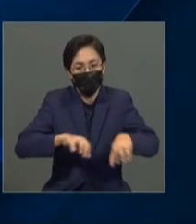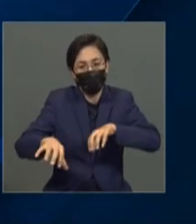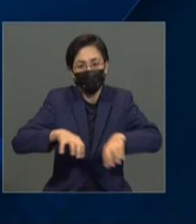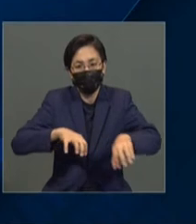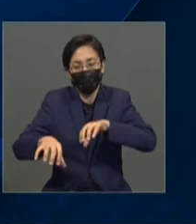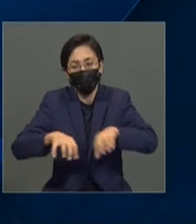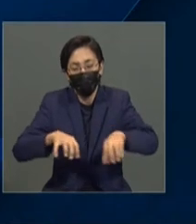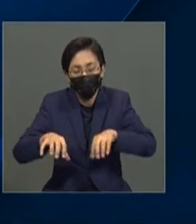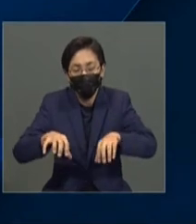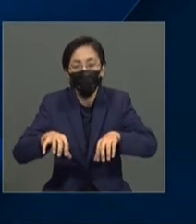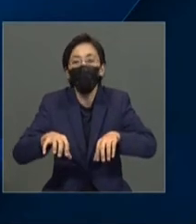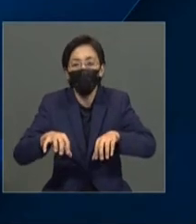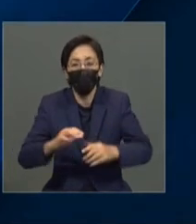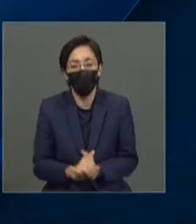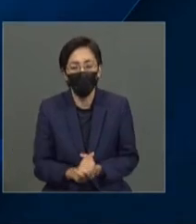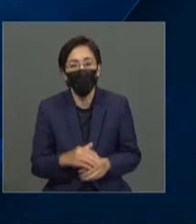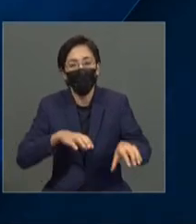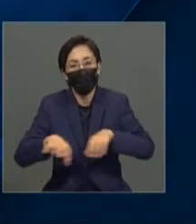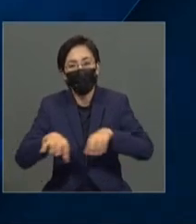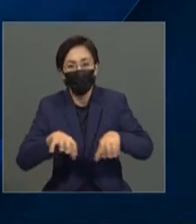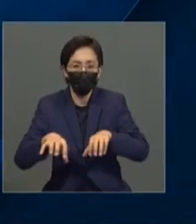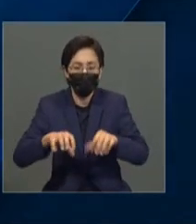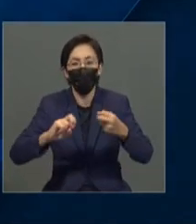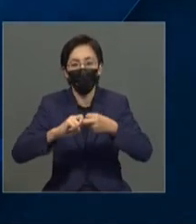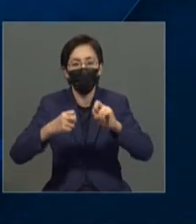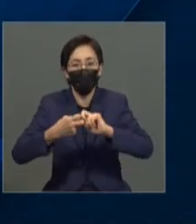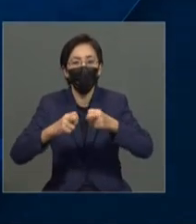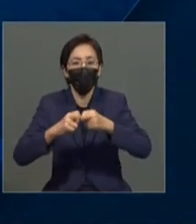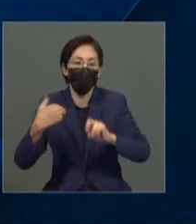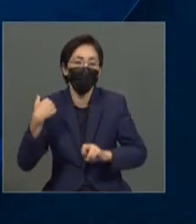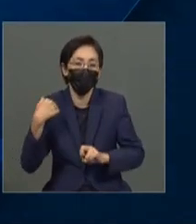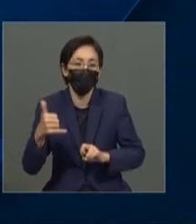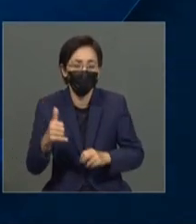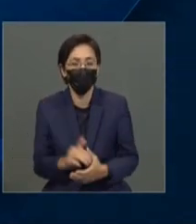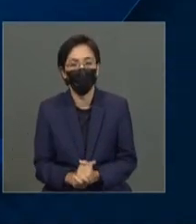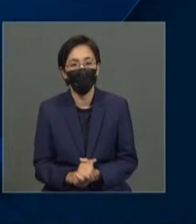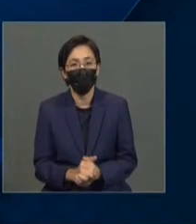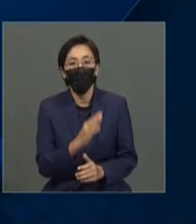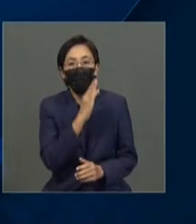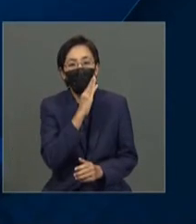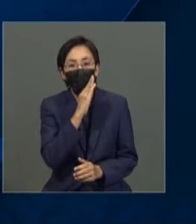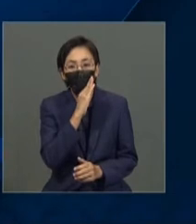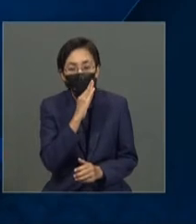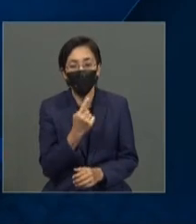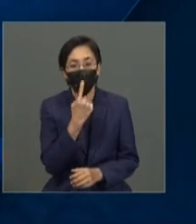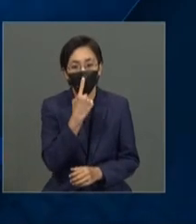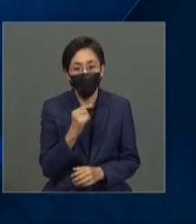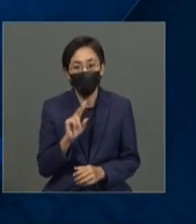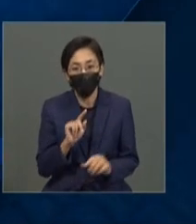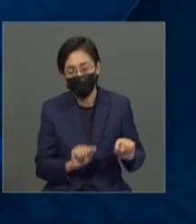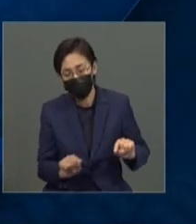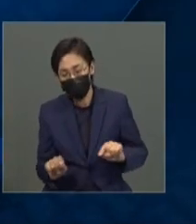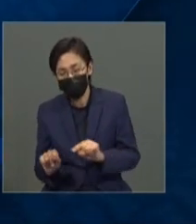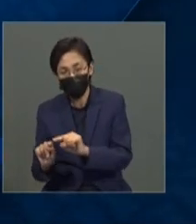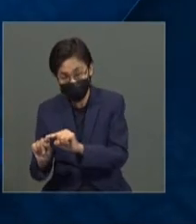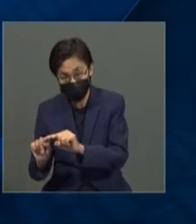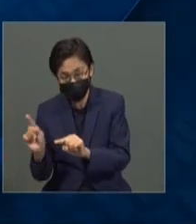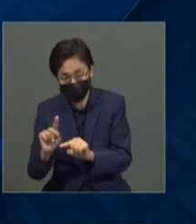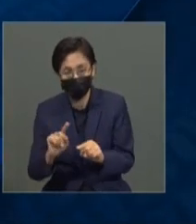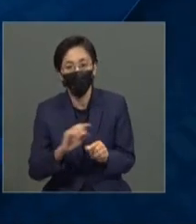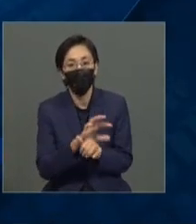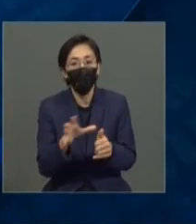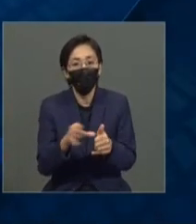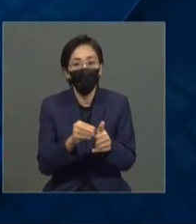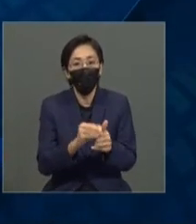รองรับได้นะคะอาจจะค่อนข้างมีปัญหาพอสมควรแต่เมื่อไรก็ตามที่ยอดผู้ติดเชื้อลดลงท่านจะเห็นกรา